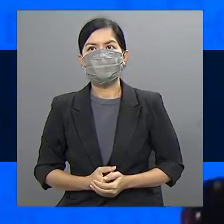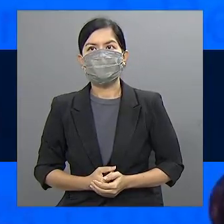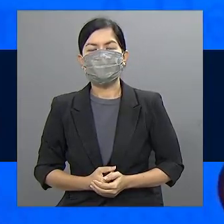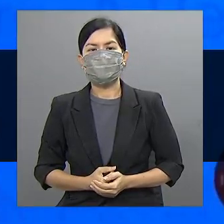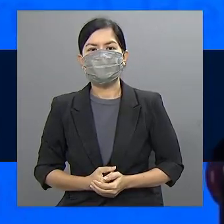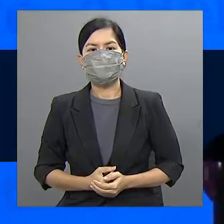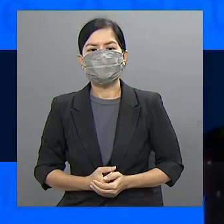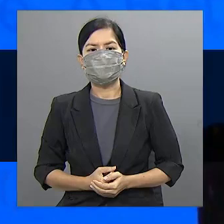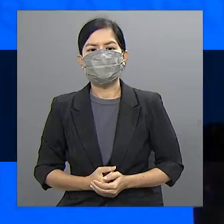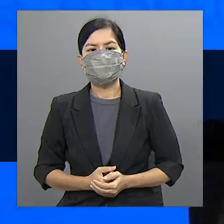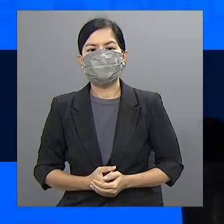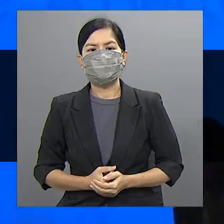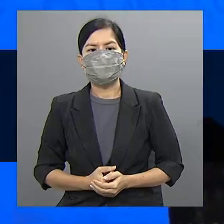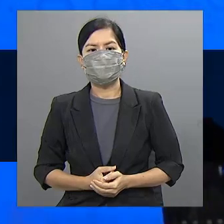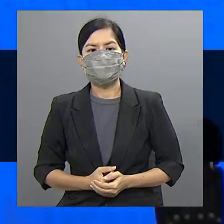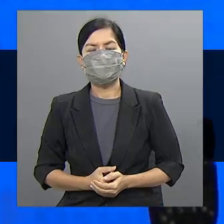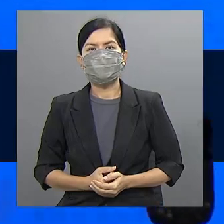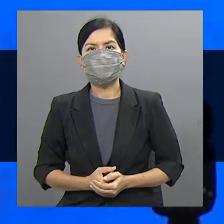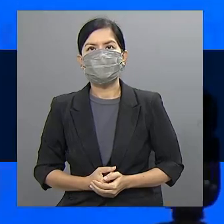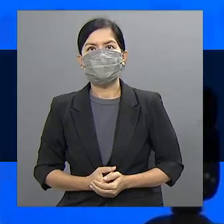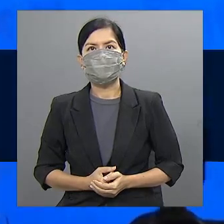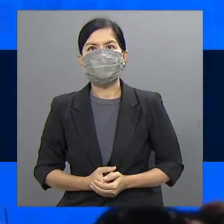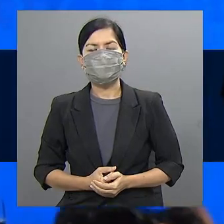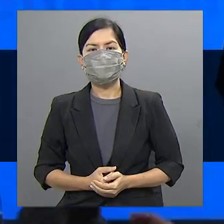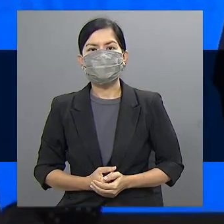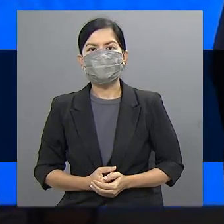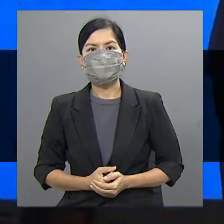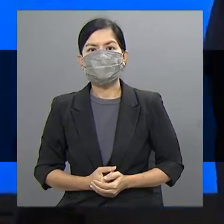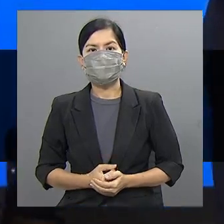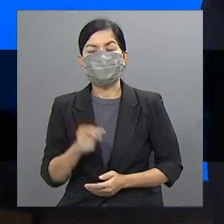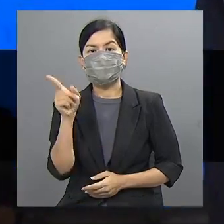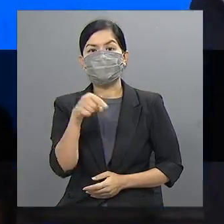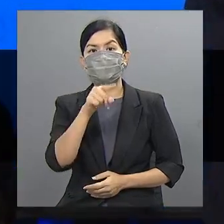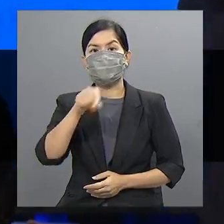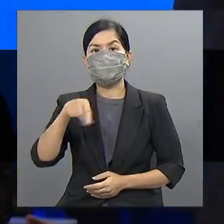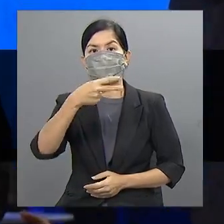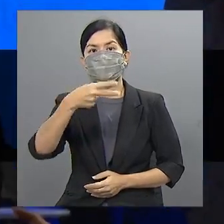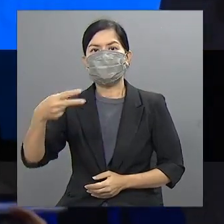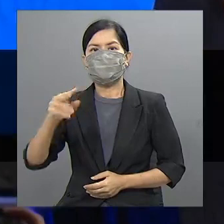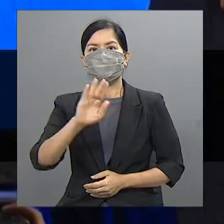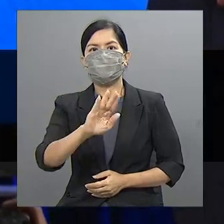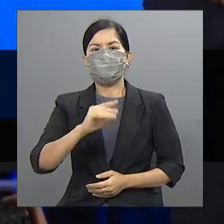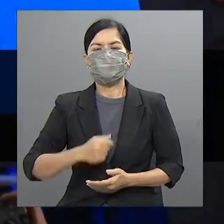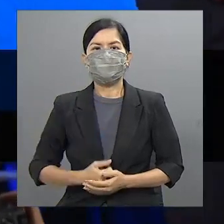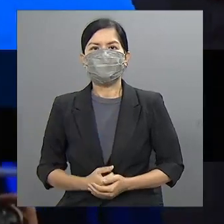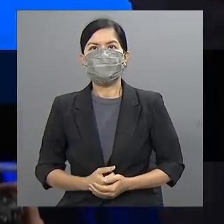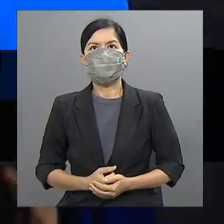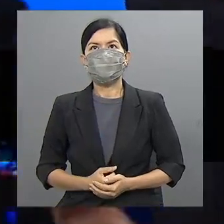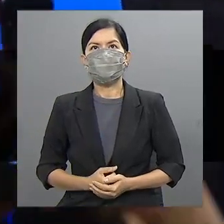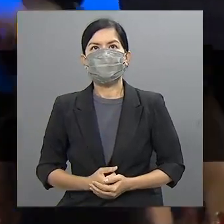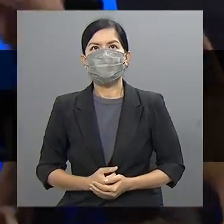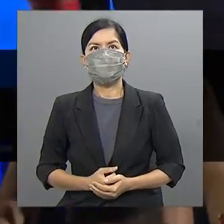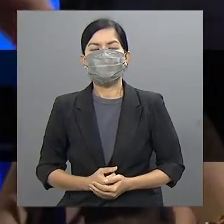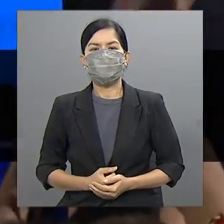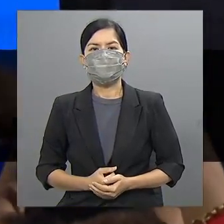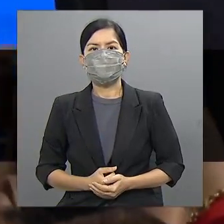Together we can take advantage of the opportunityFor Australia to be a renewable energy superpower.